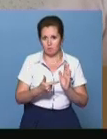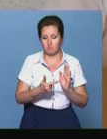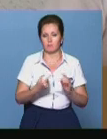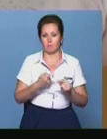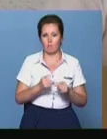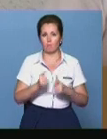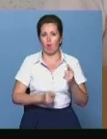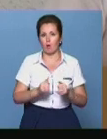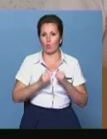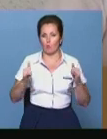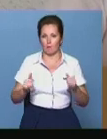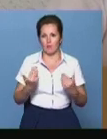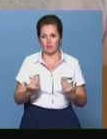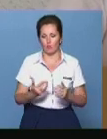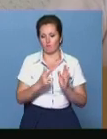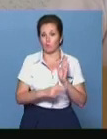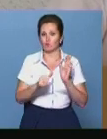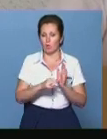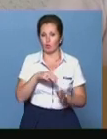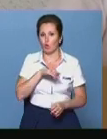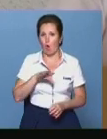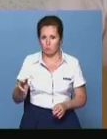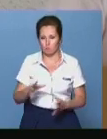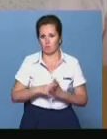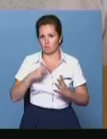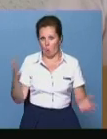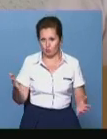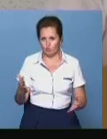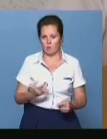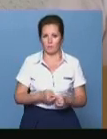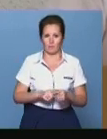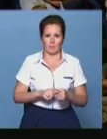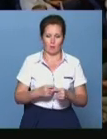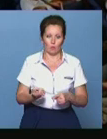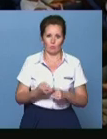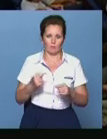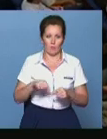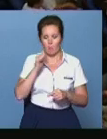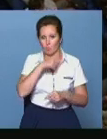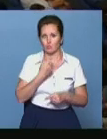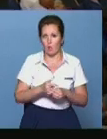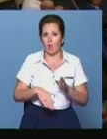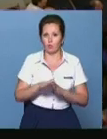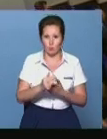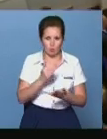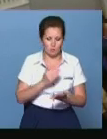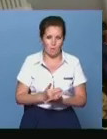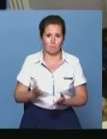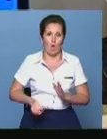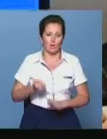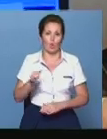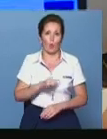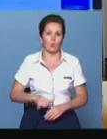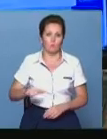молока производим на 86 тонн. Больше уровня аналогичной, как и прошлого года. О поддержке удмуртской программы 1 миллион